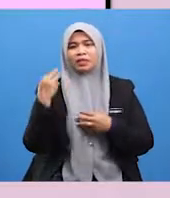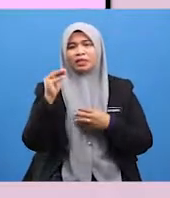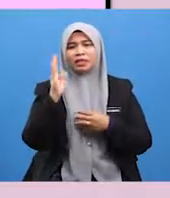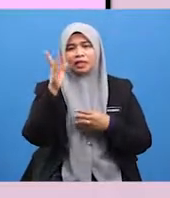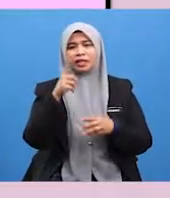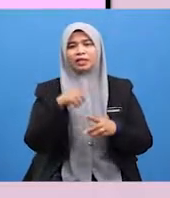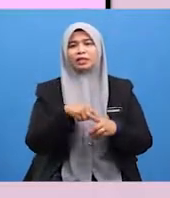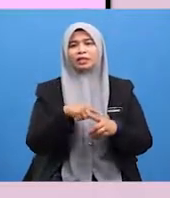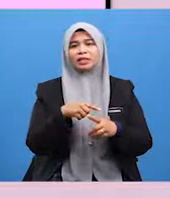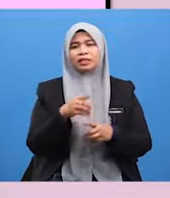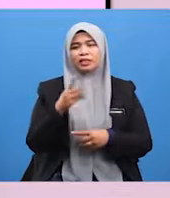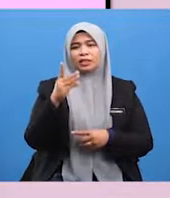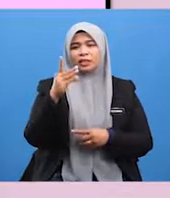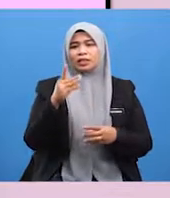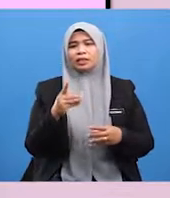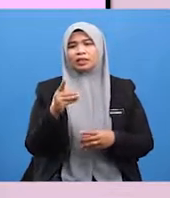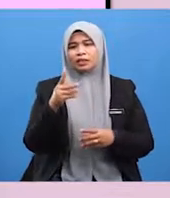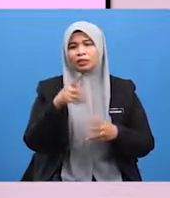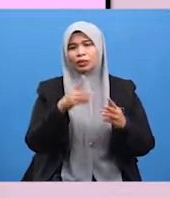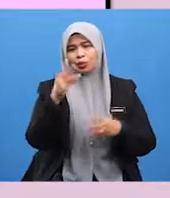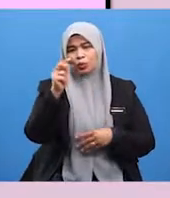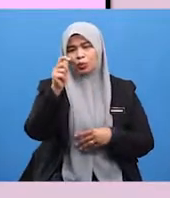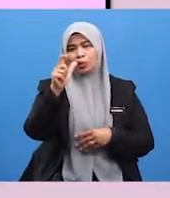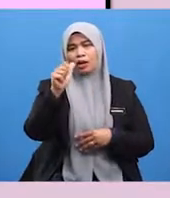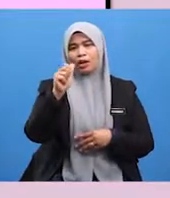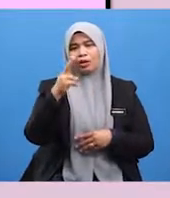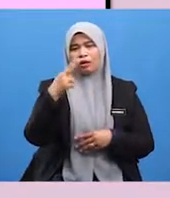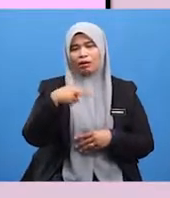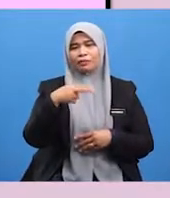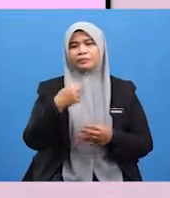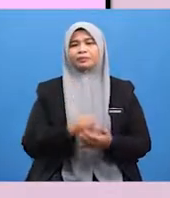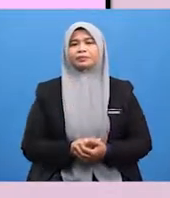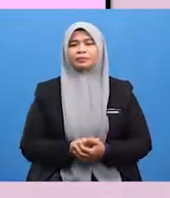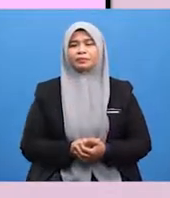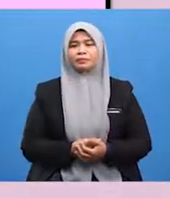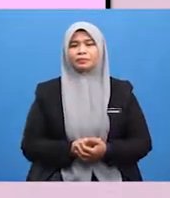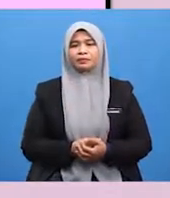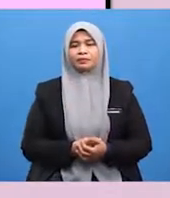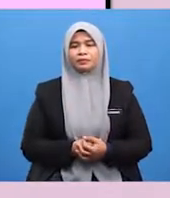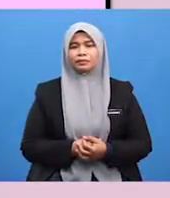iaitu diterbalikkan oleh Allah bumbung rumah mereka ke bawah.